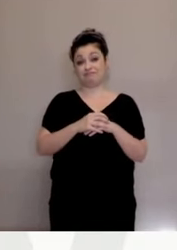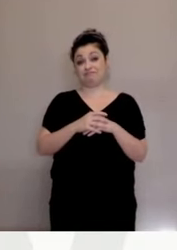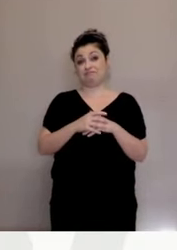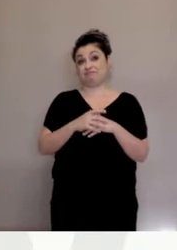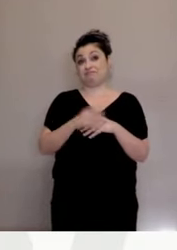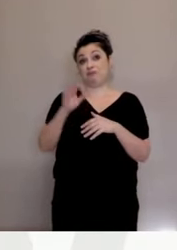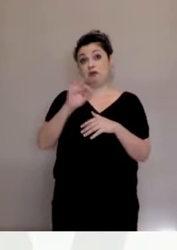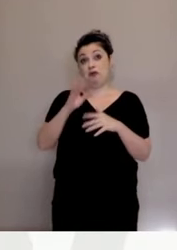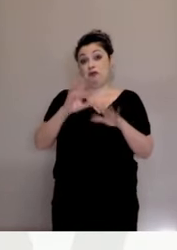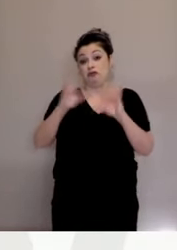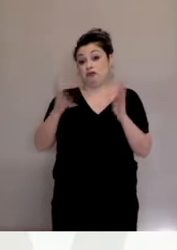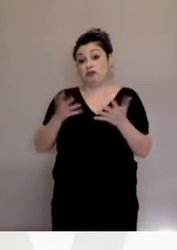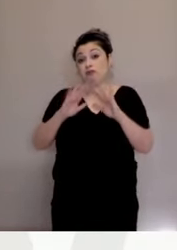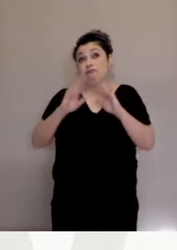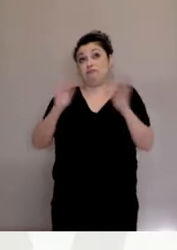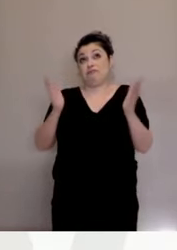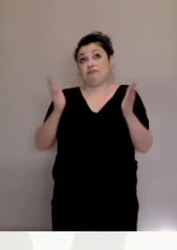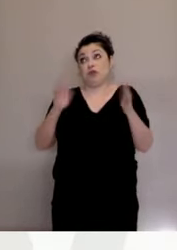finito tutto?